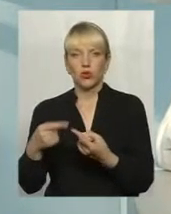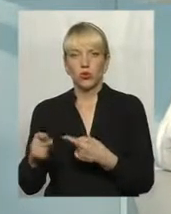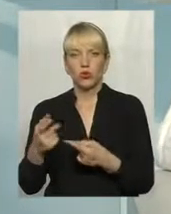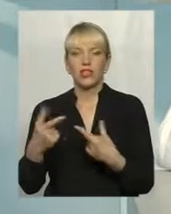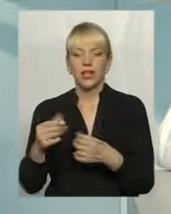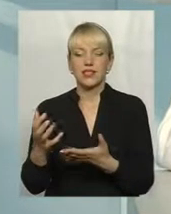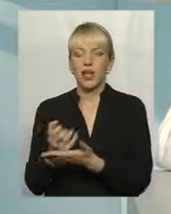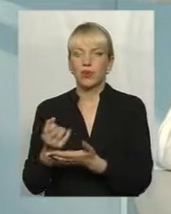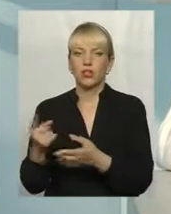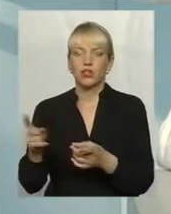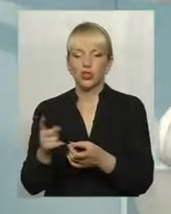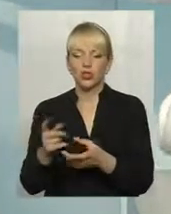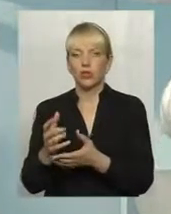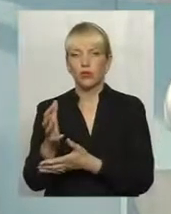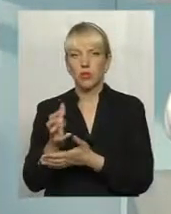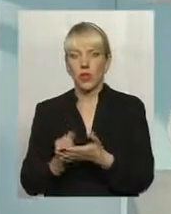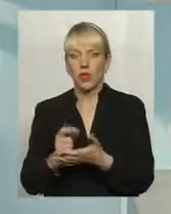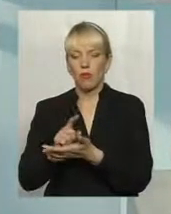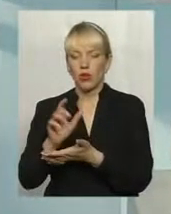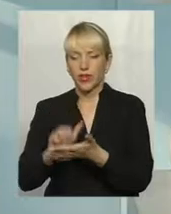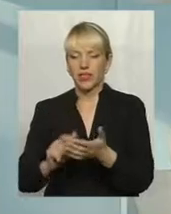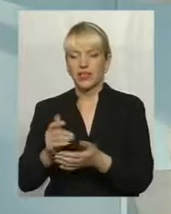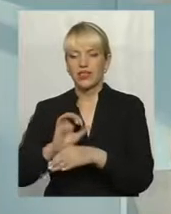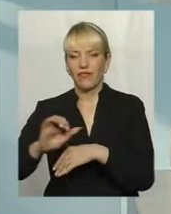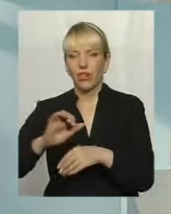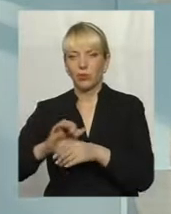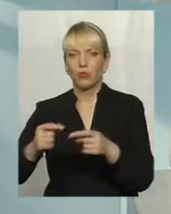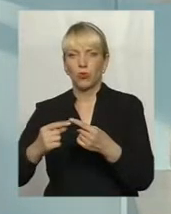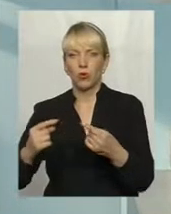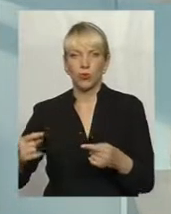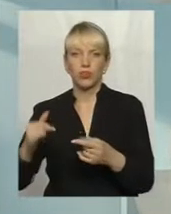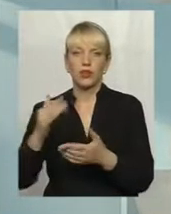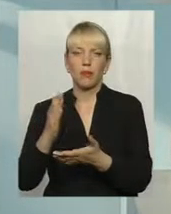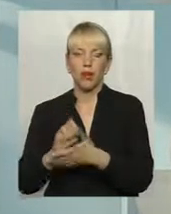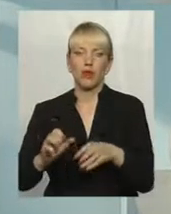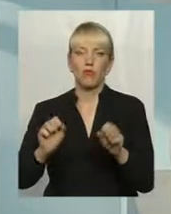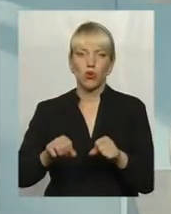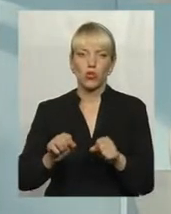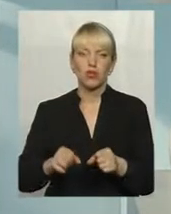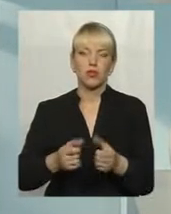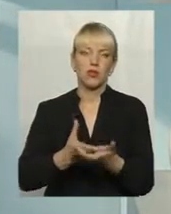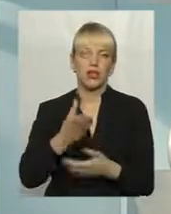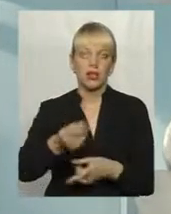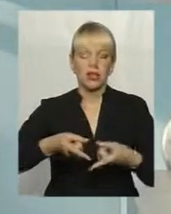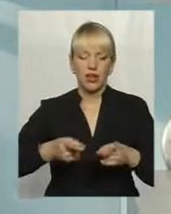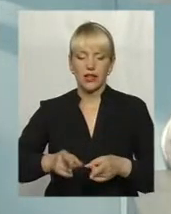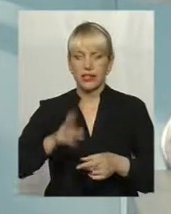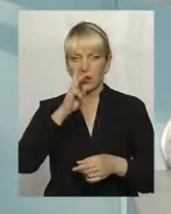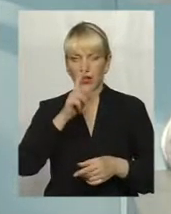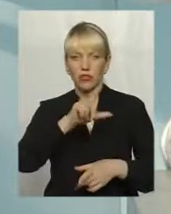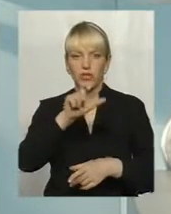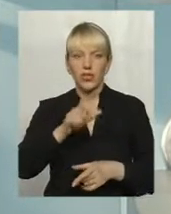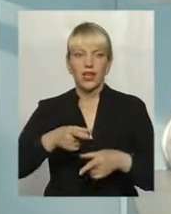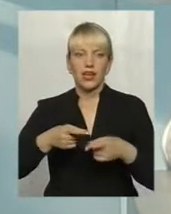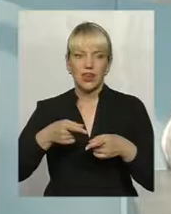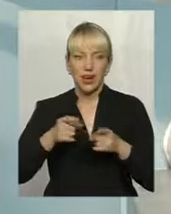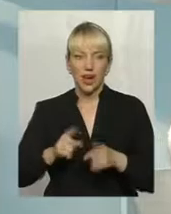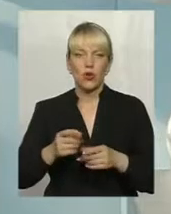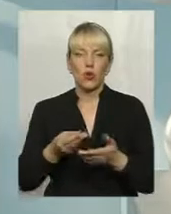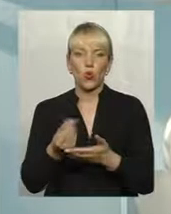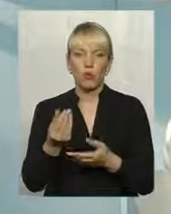того, щоб згенерувати податки з виробленої продукції і мати можливість платити реальні заробітні плати з реальною покупівельною здатністю. Так